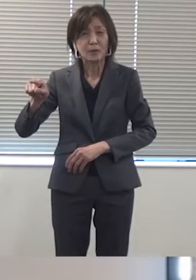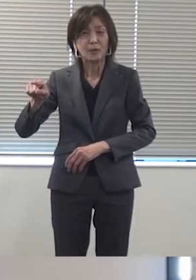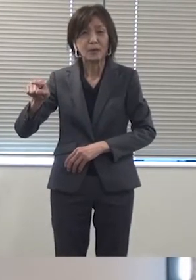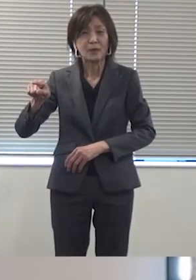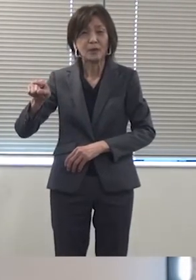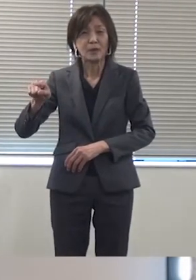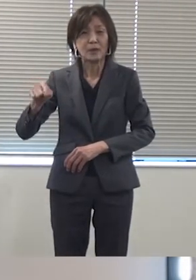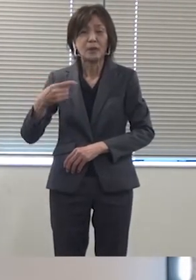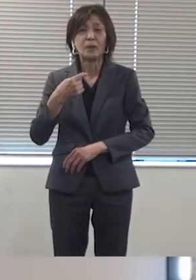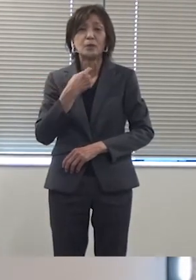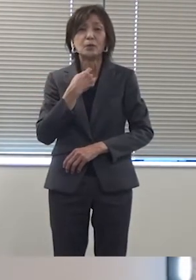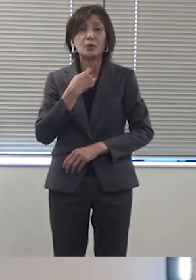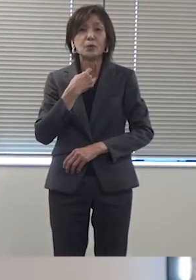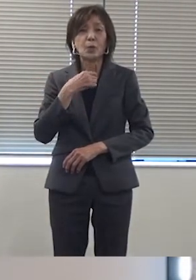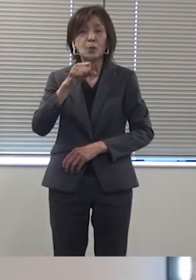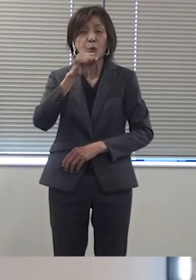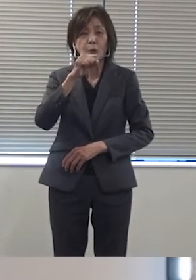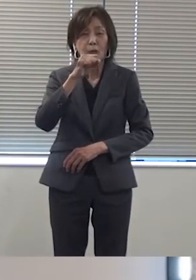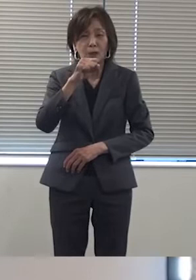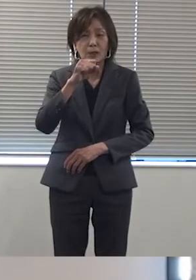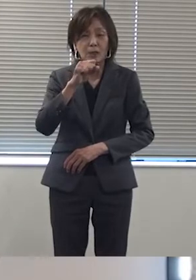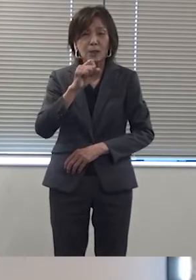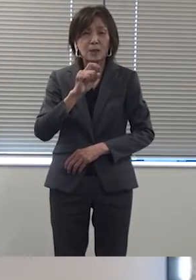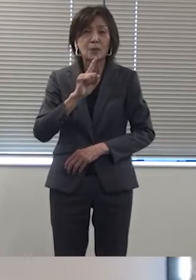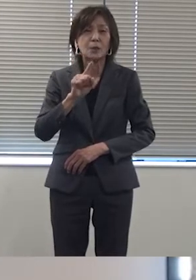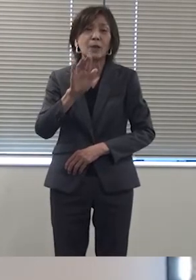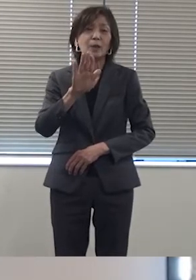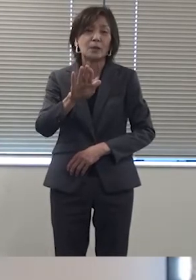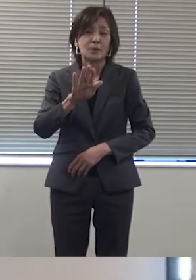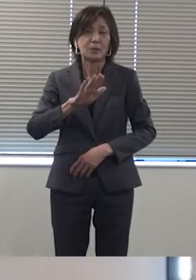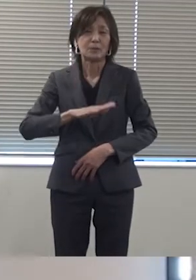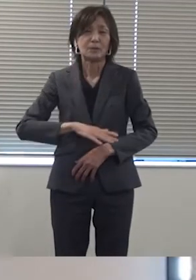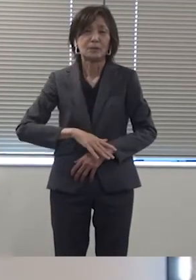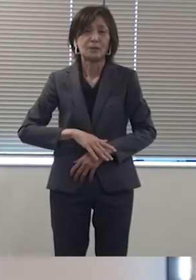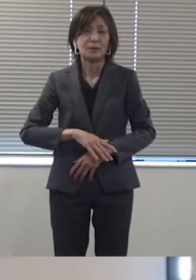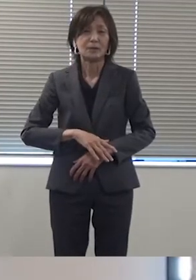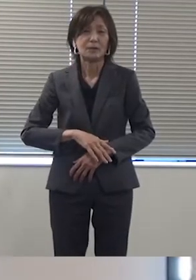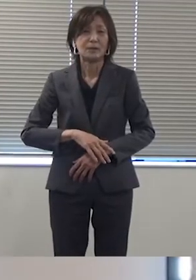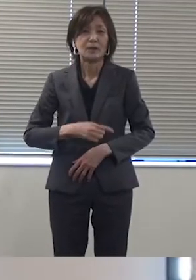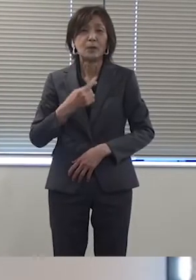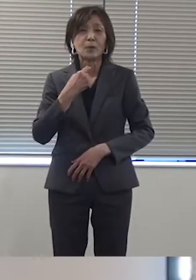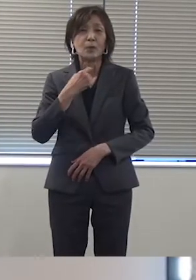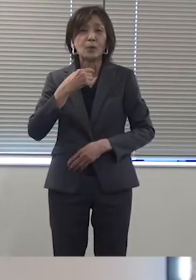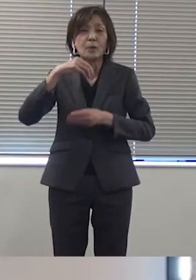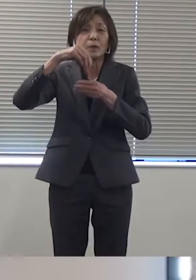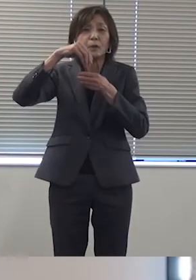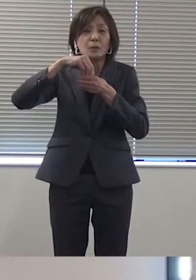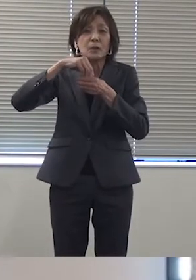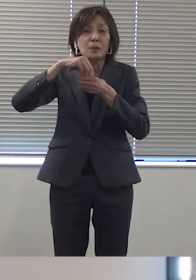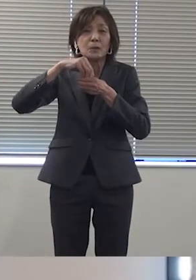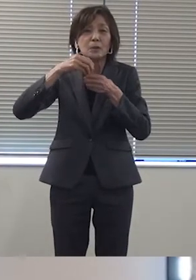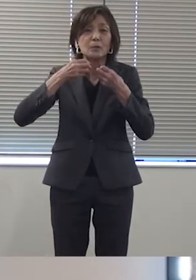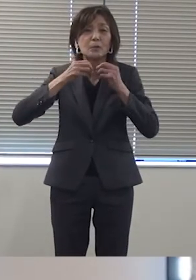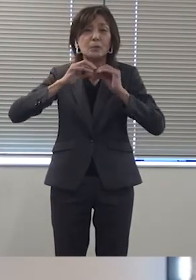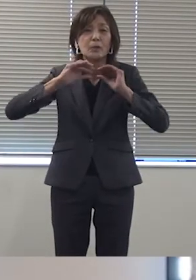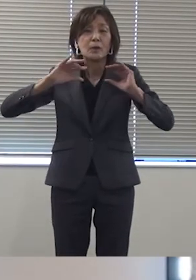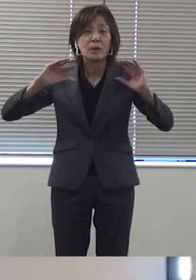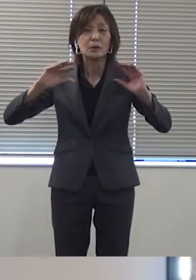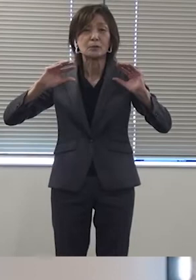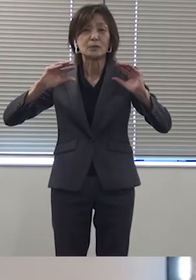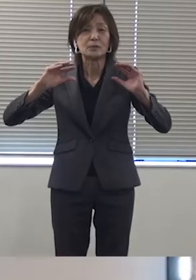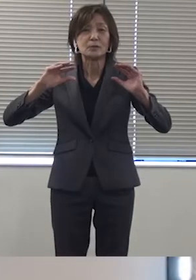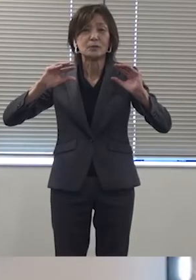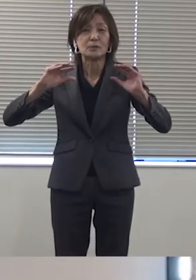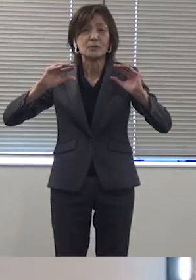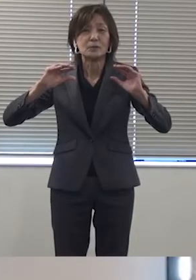ってここで繁殖するので、だから飛ぶので感染が強いんですが、あの肺には入りにくいんですけど、その代わり感染力